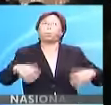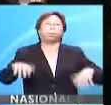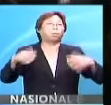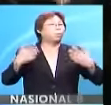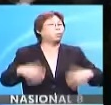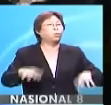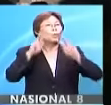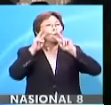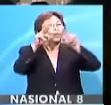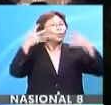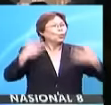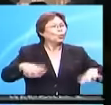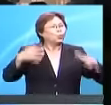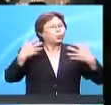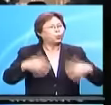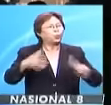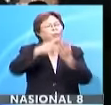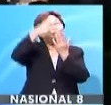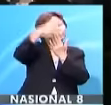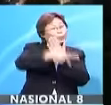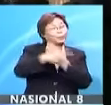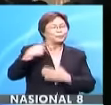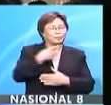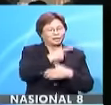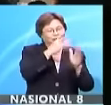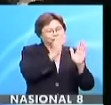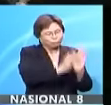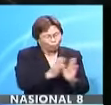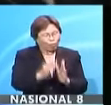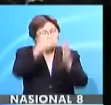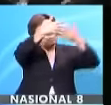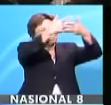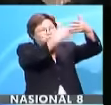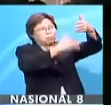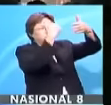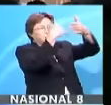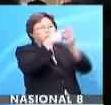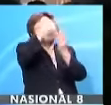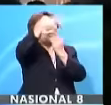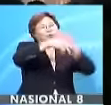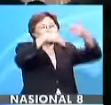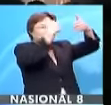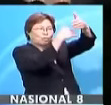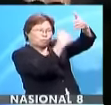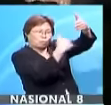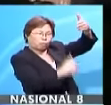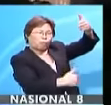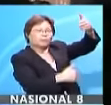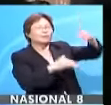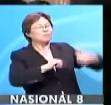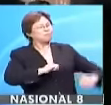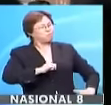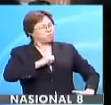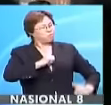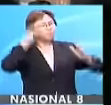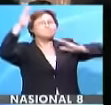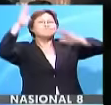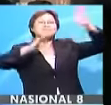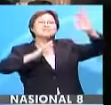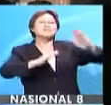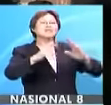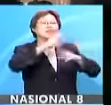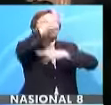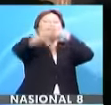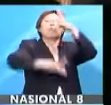bagaimana tersusunnya program yang kita atur ini, ianya boleh diketengahkan, dimegahkan oleh negara kita ke